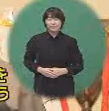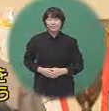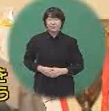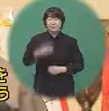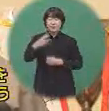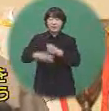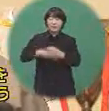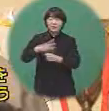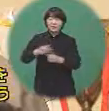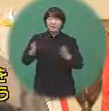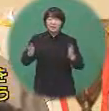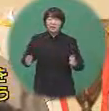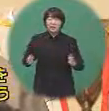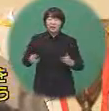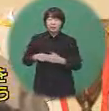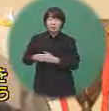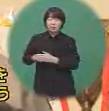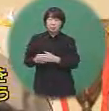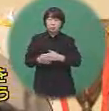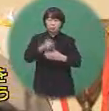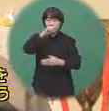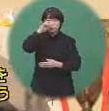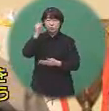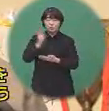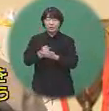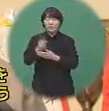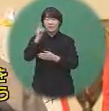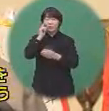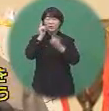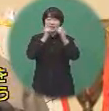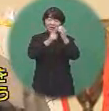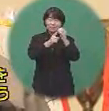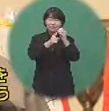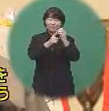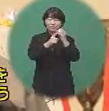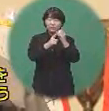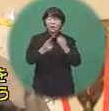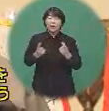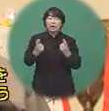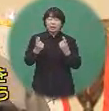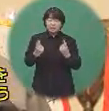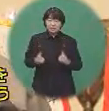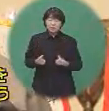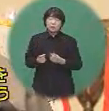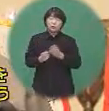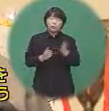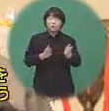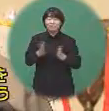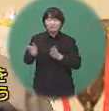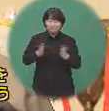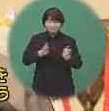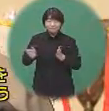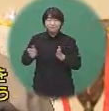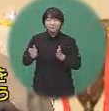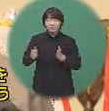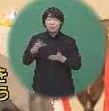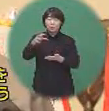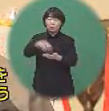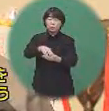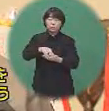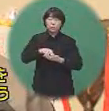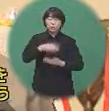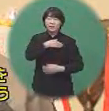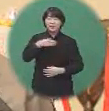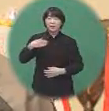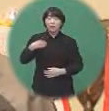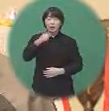3年間の集大成となるように自分の滑りをしっかりして、結果として入賞につながればすごくい